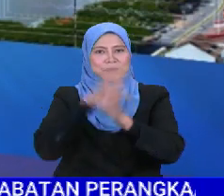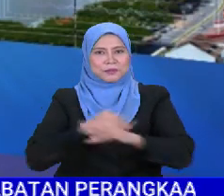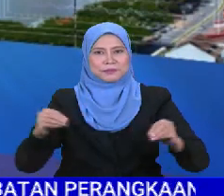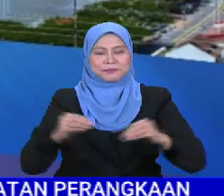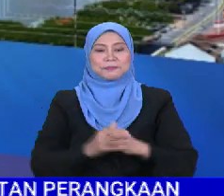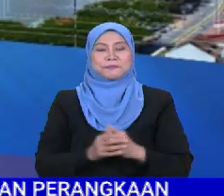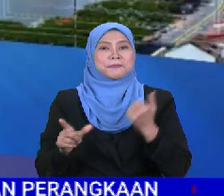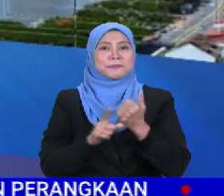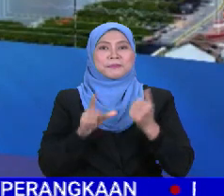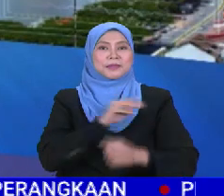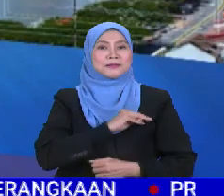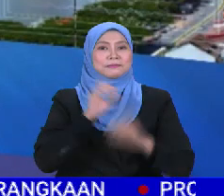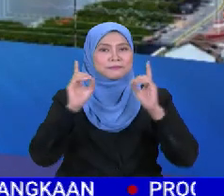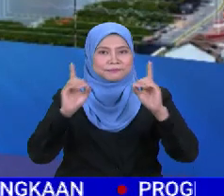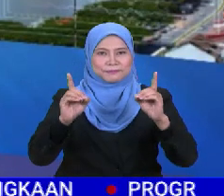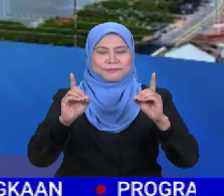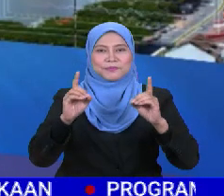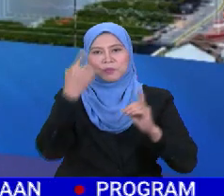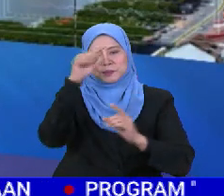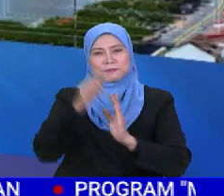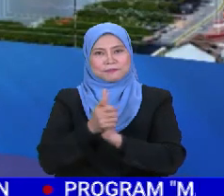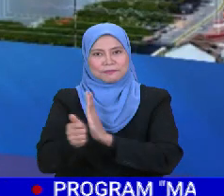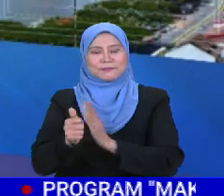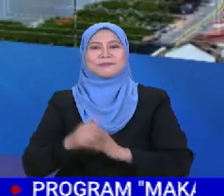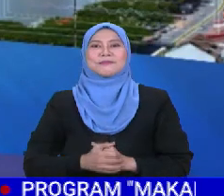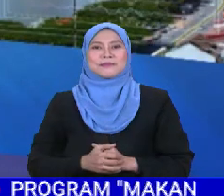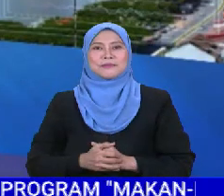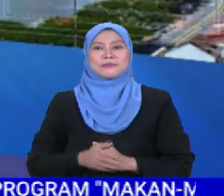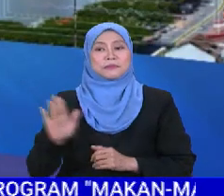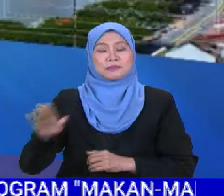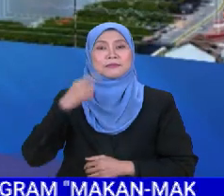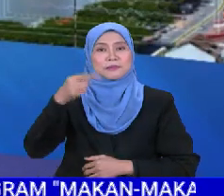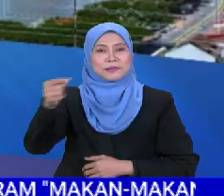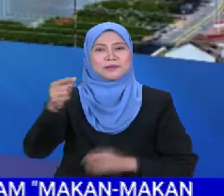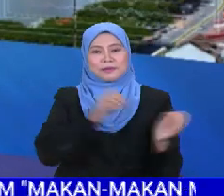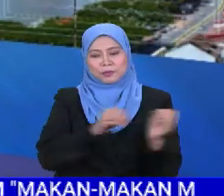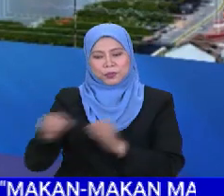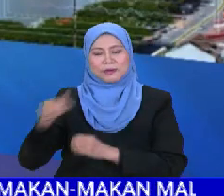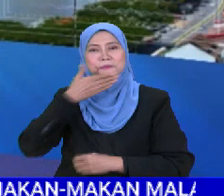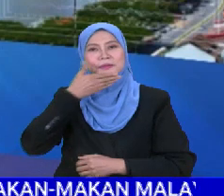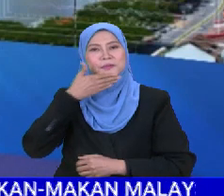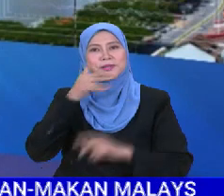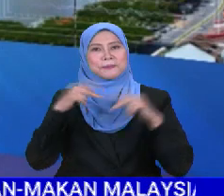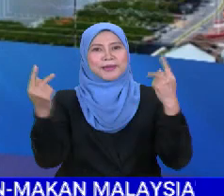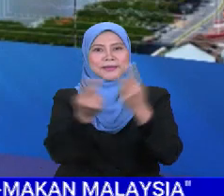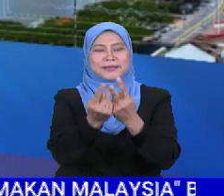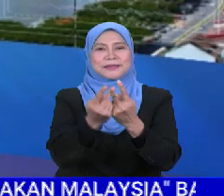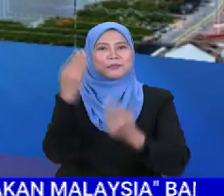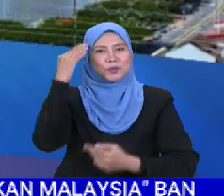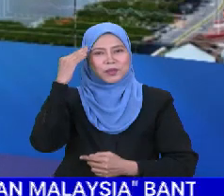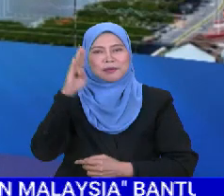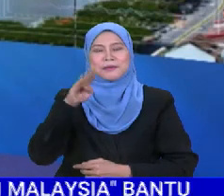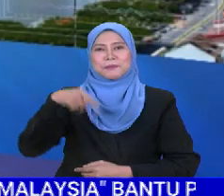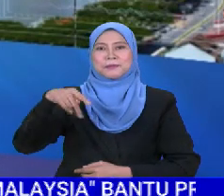Menteri Pendidikan, Inovasi dan Pembangunan Bakat Dr. Anwar Rapai berkata, program tersebut anjuran Pemuda Parti Pesaka Bumi Putra